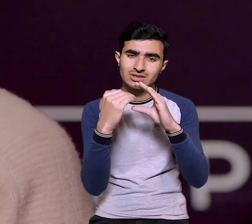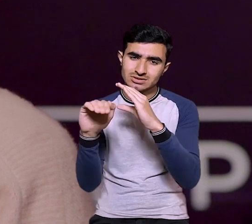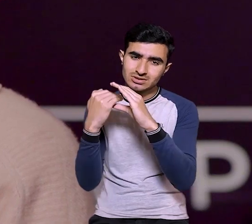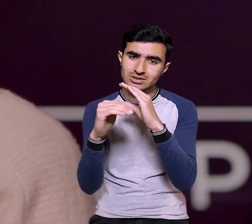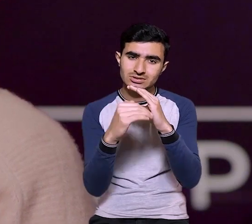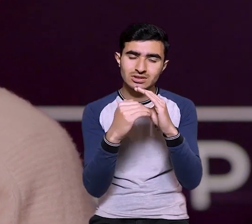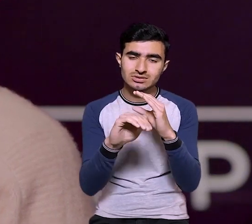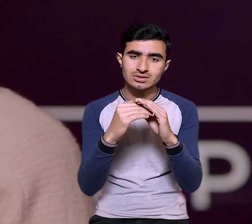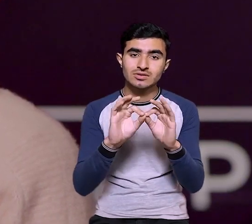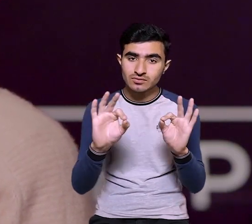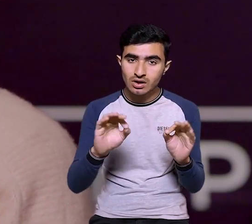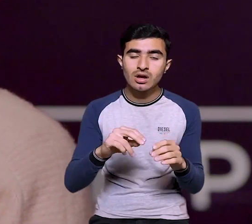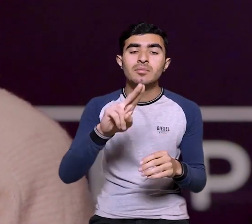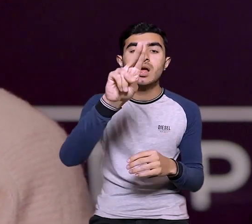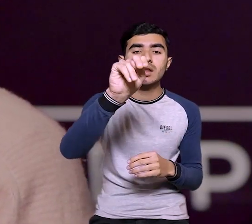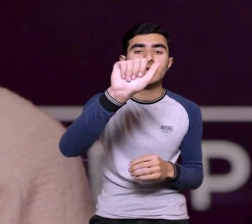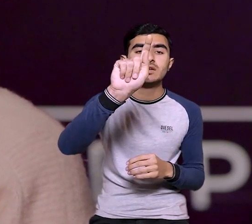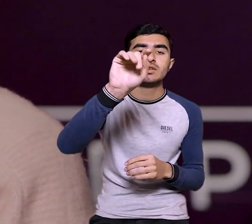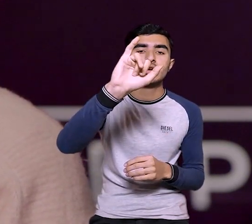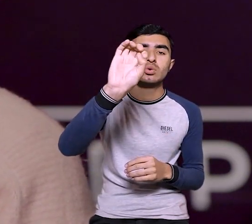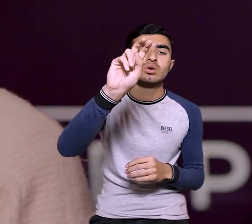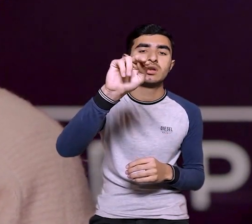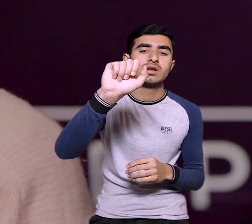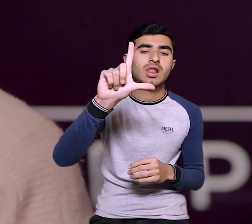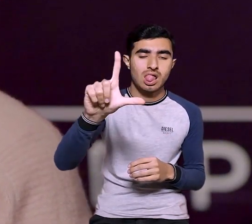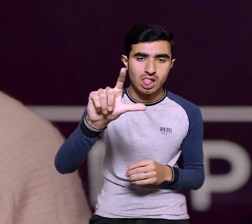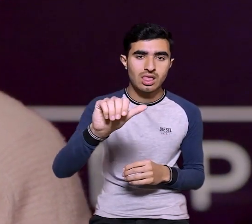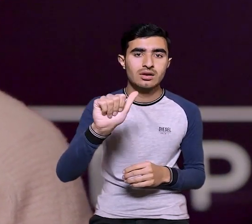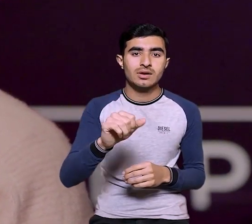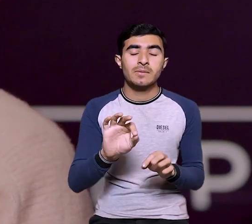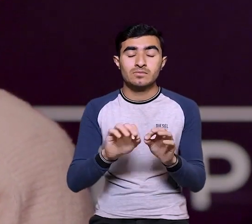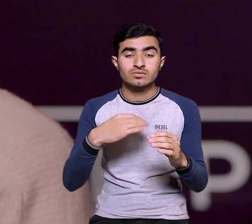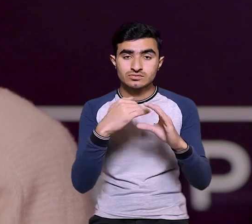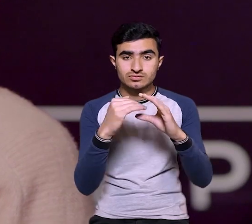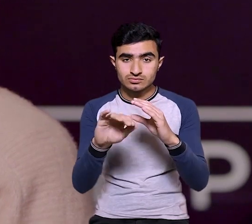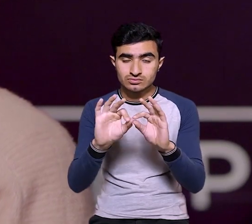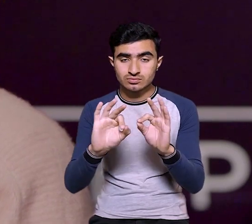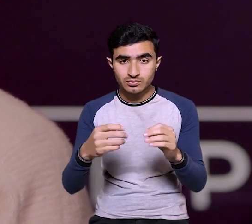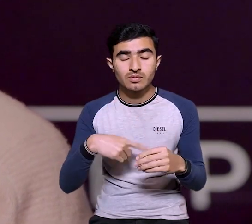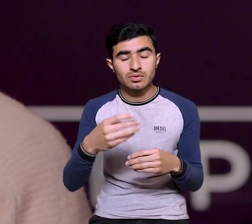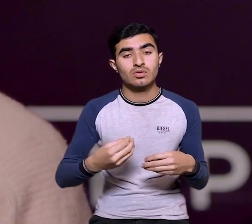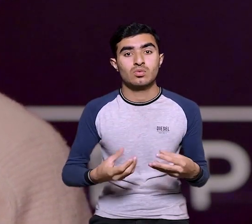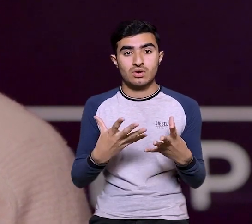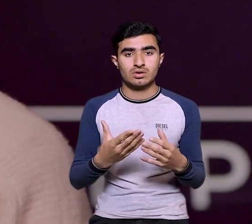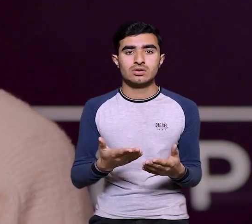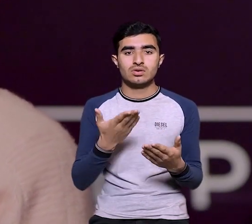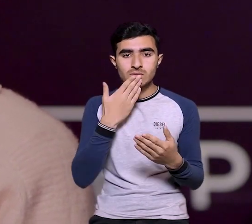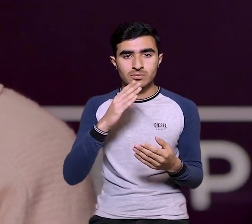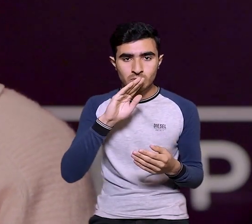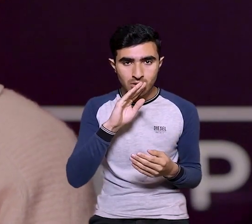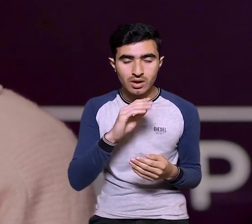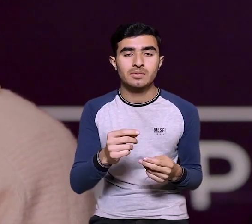listener when I finally managed to reach him. And he agreed to that, and this is how, after 6 years of struggle,